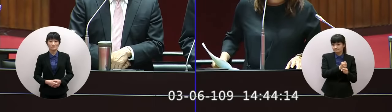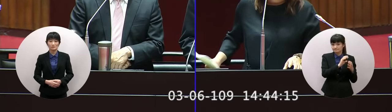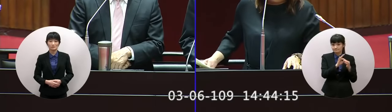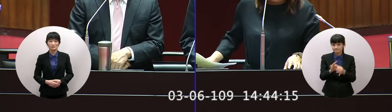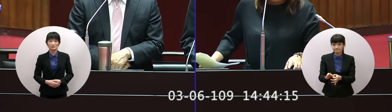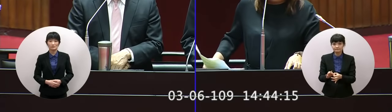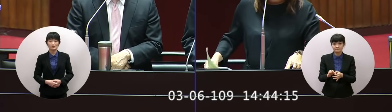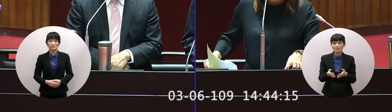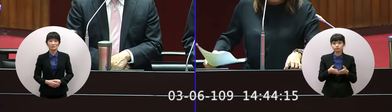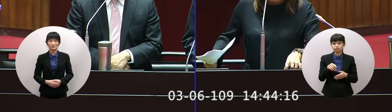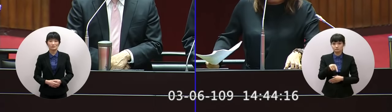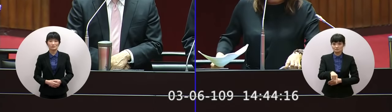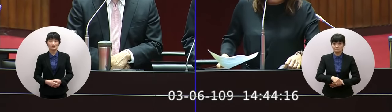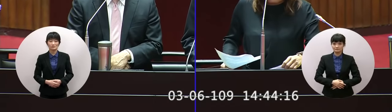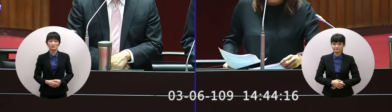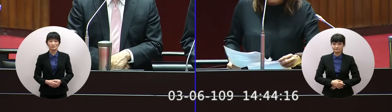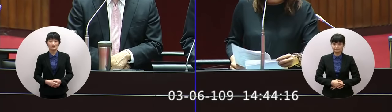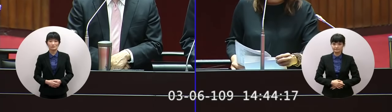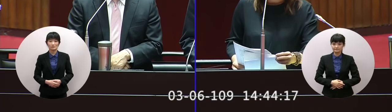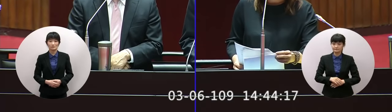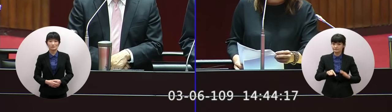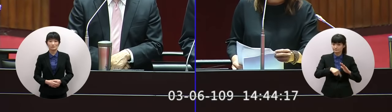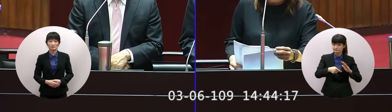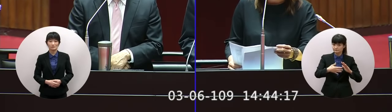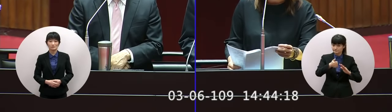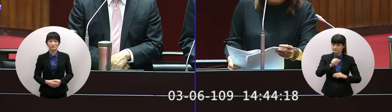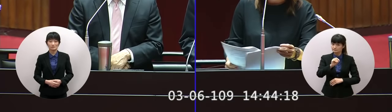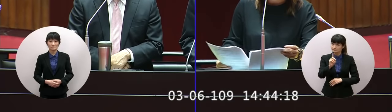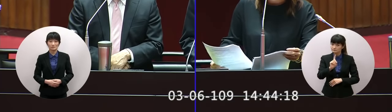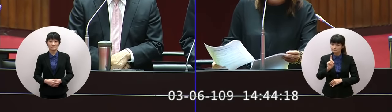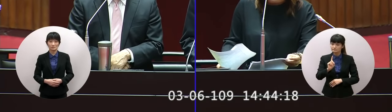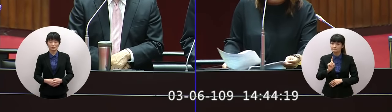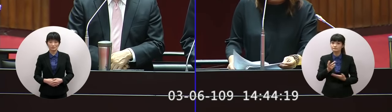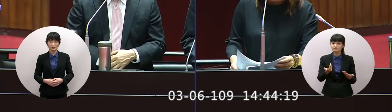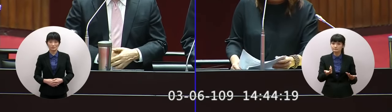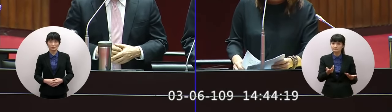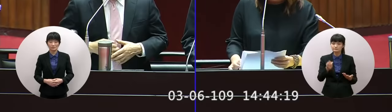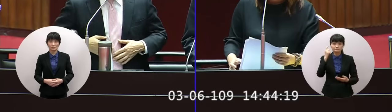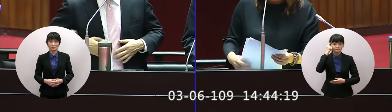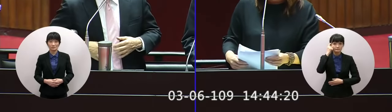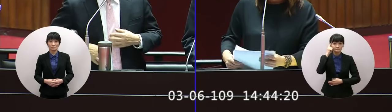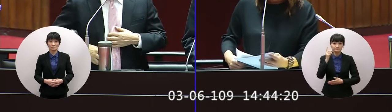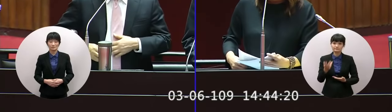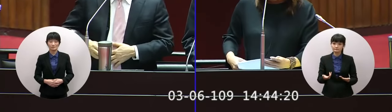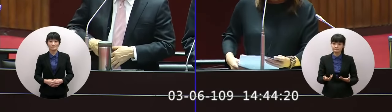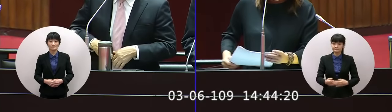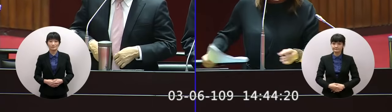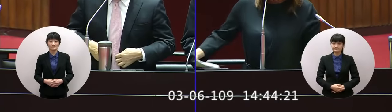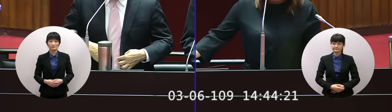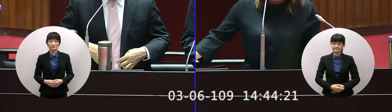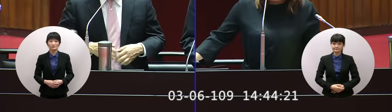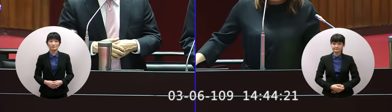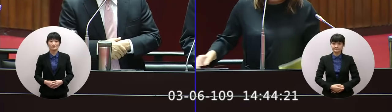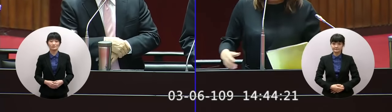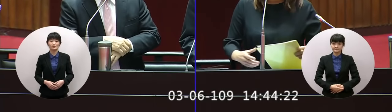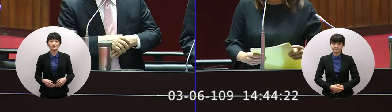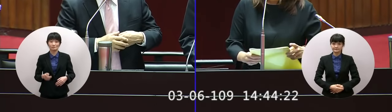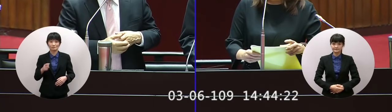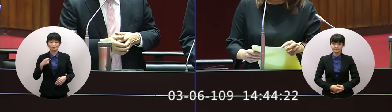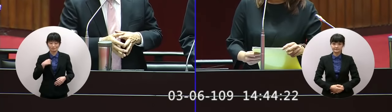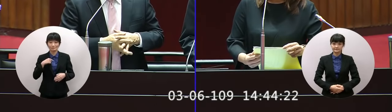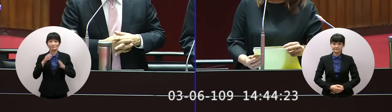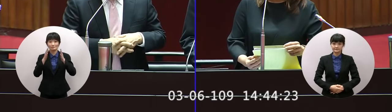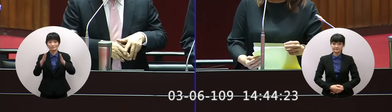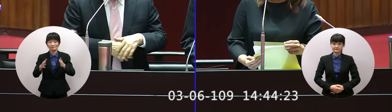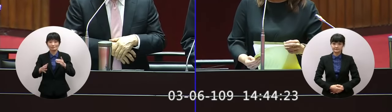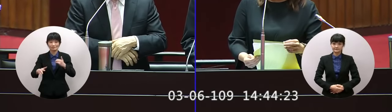的。这部分是不是院长可以有一些相关的指示？ 我们要向国人同胞报